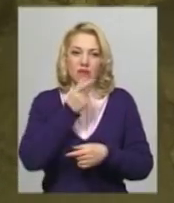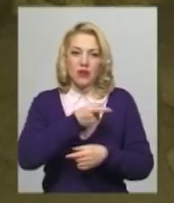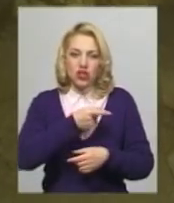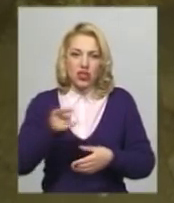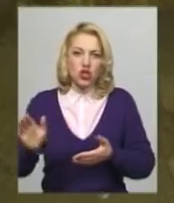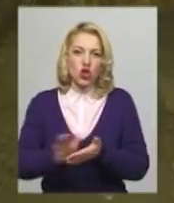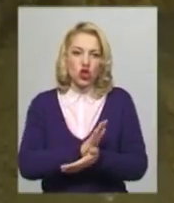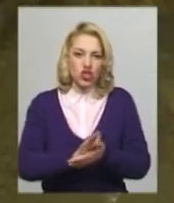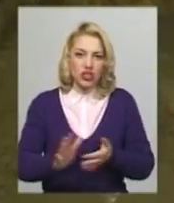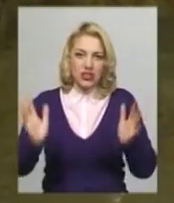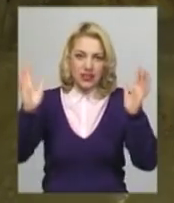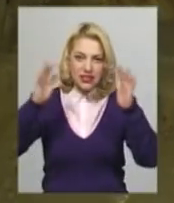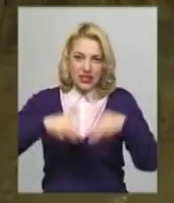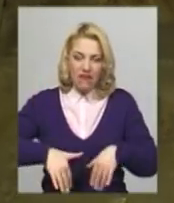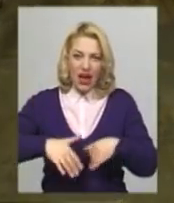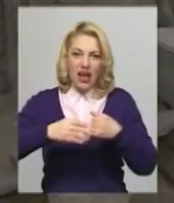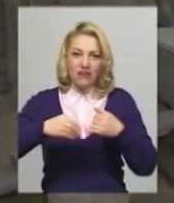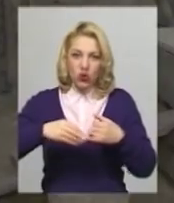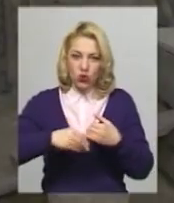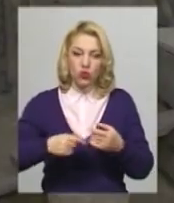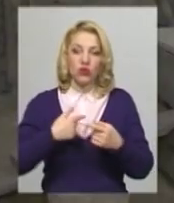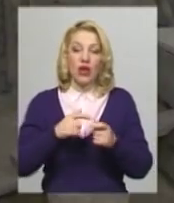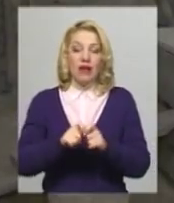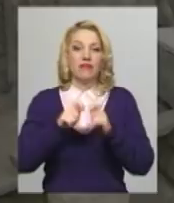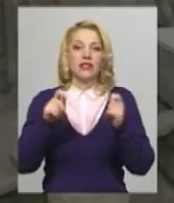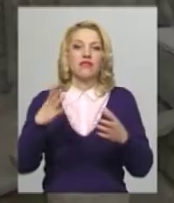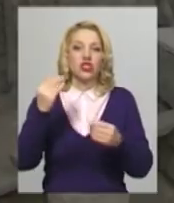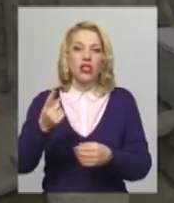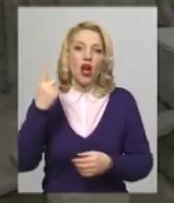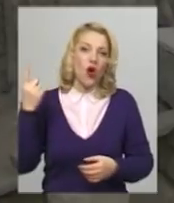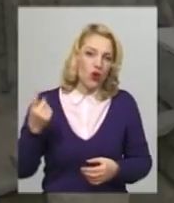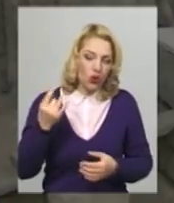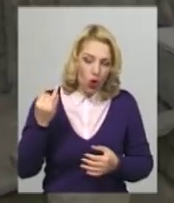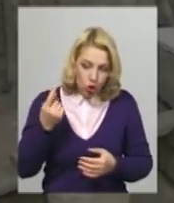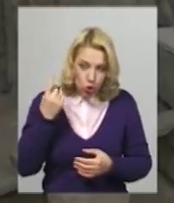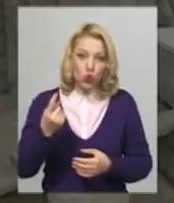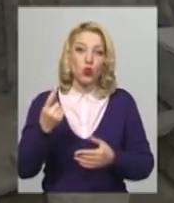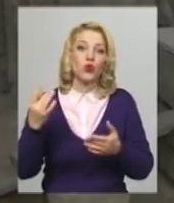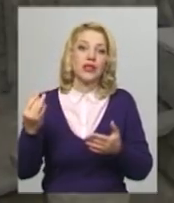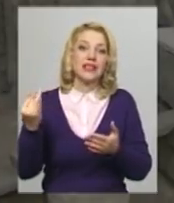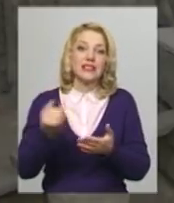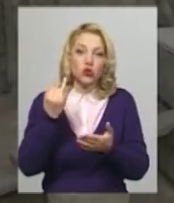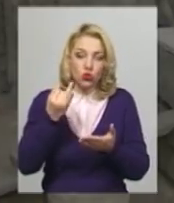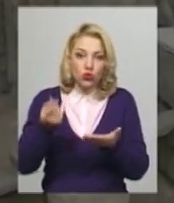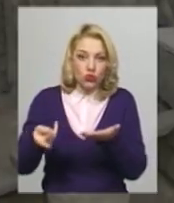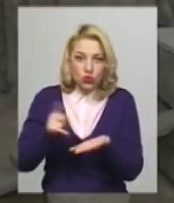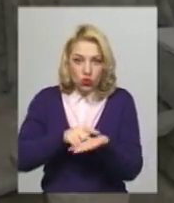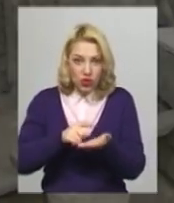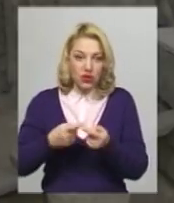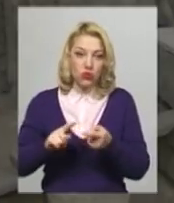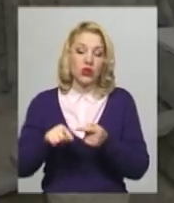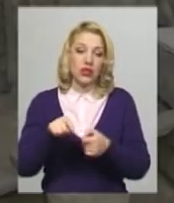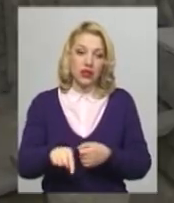ґрунту, вони відкривають нам ще одну сторінку, мабуть, що попередню сторінку фортифікацій